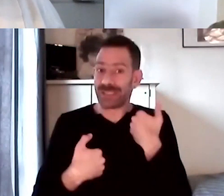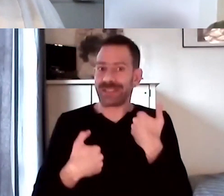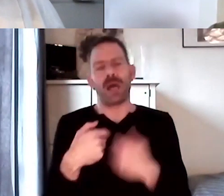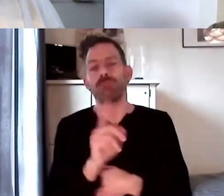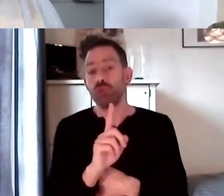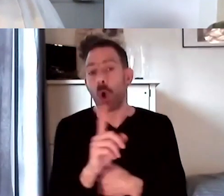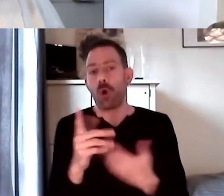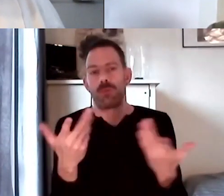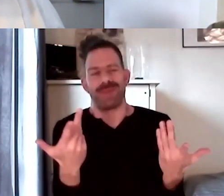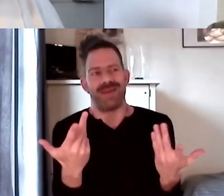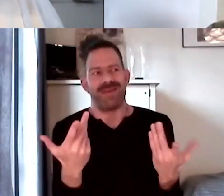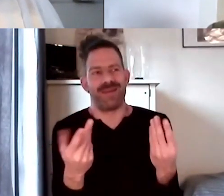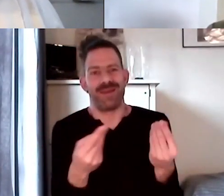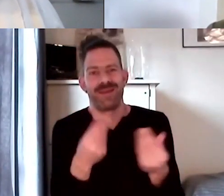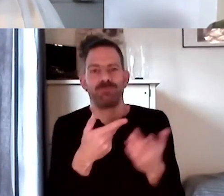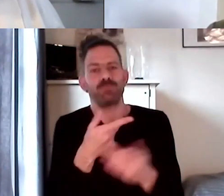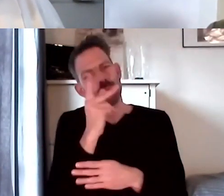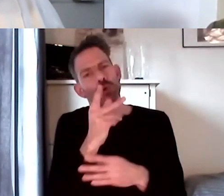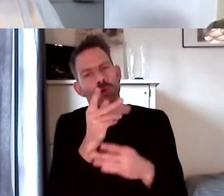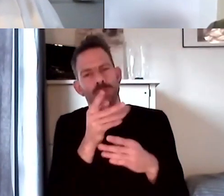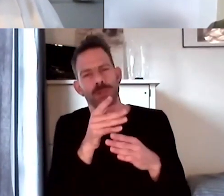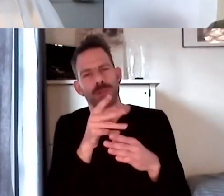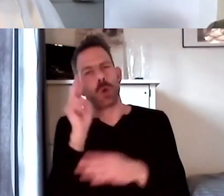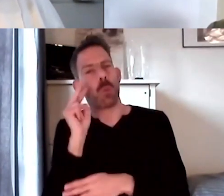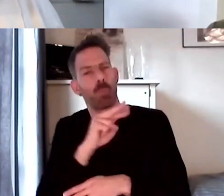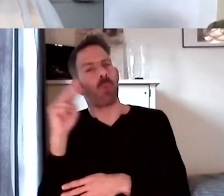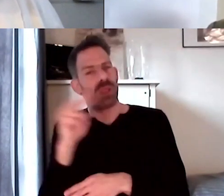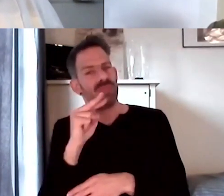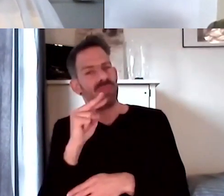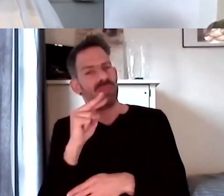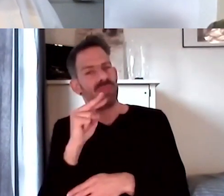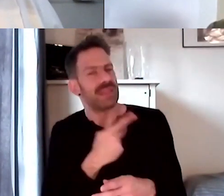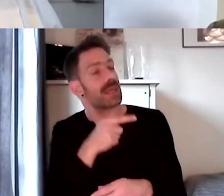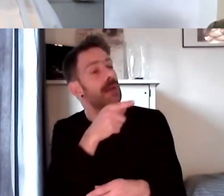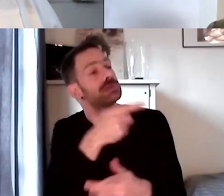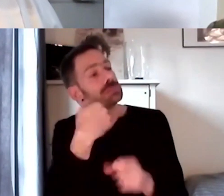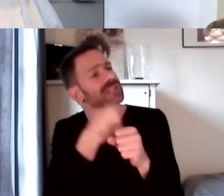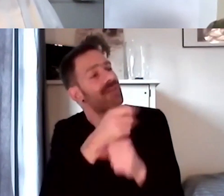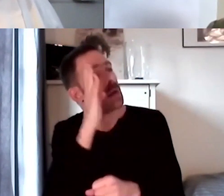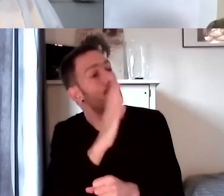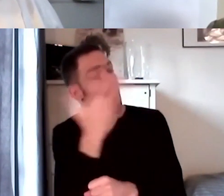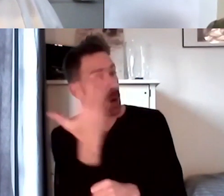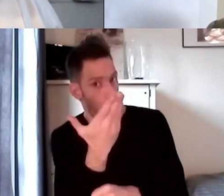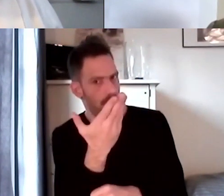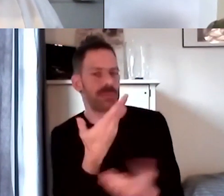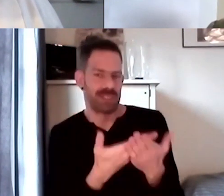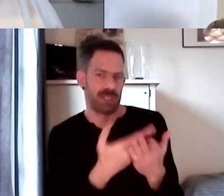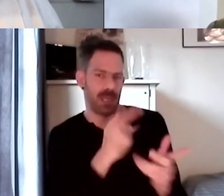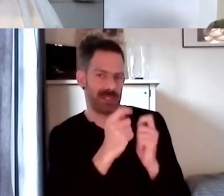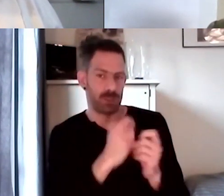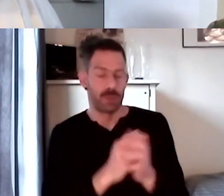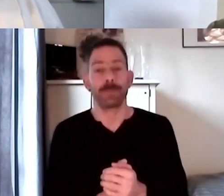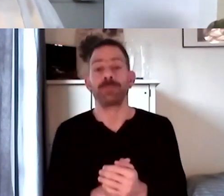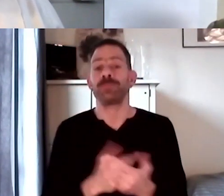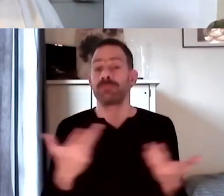sous la forme de préconisation médicale. De quoi avez-vous besoin pour travailler ? Voilà. Donc après, la posture du consultant,